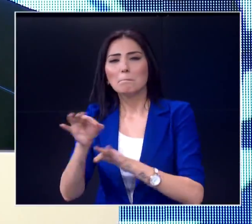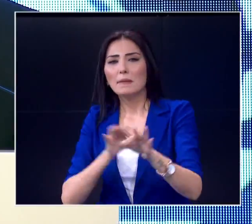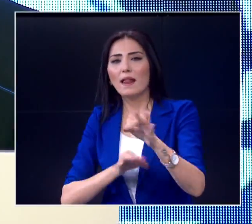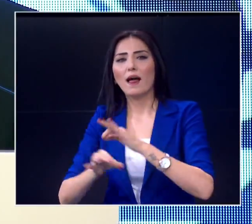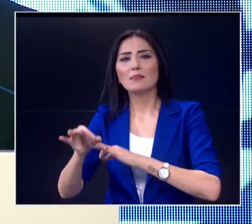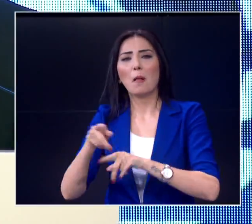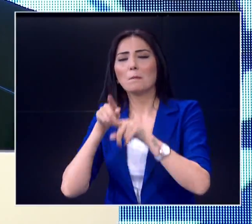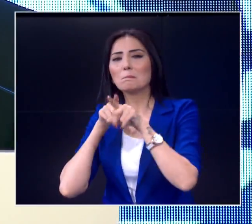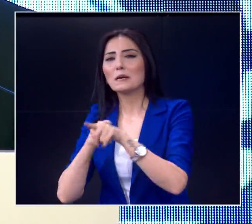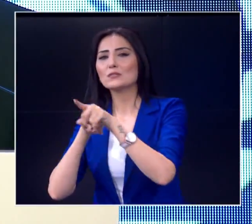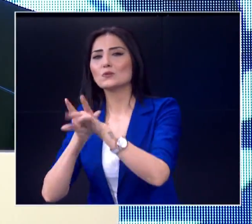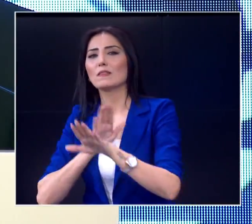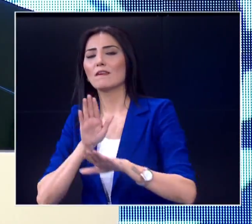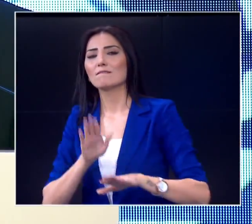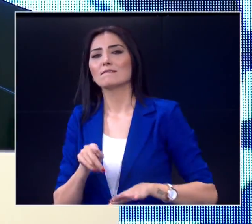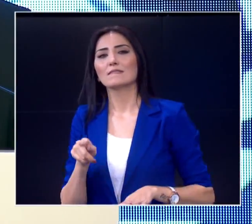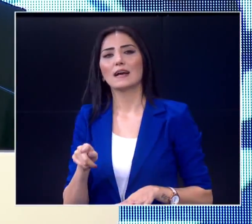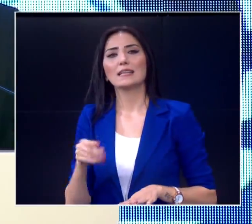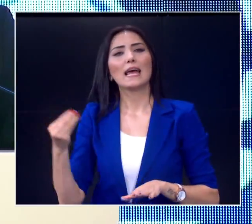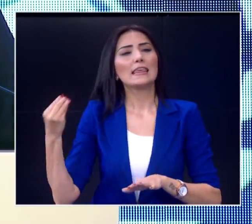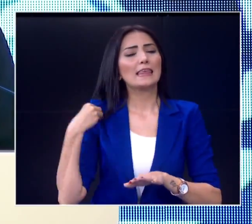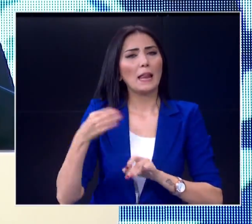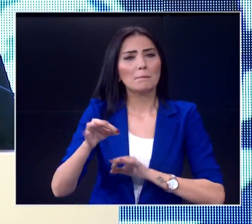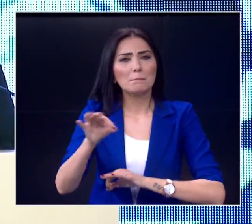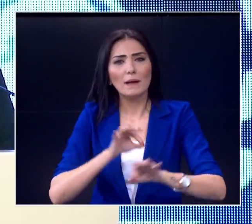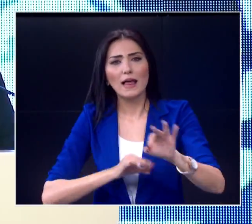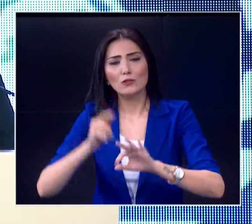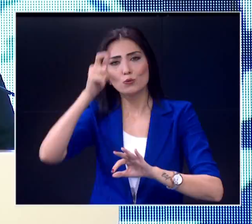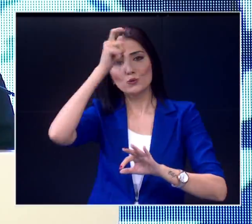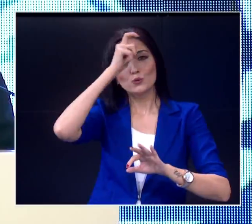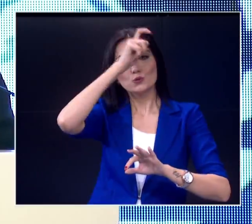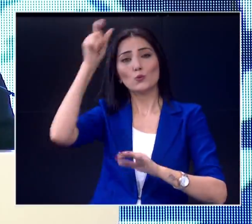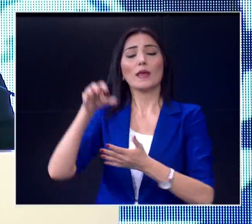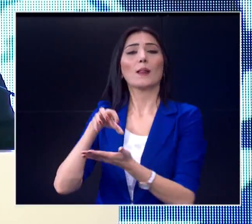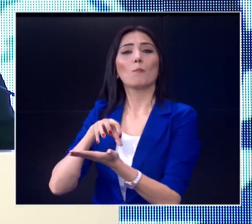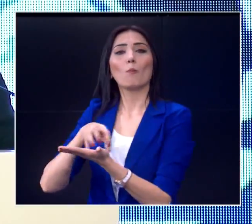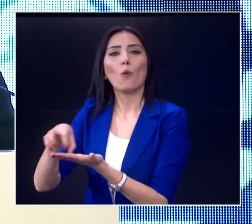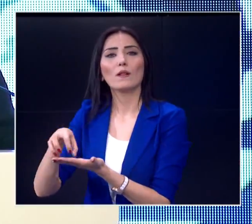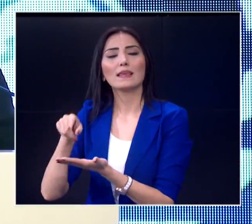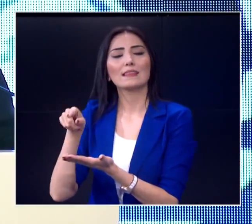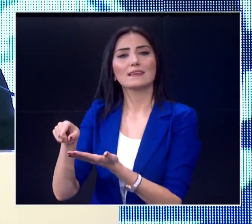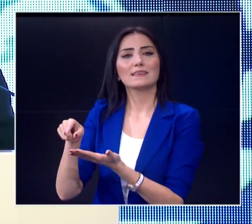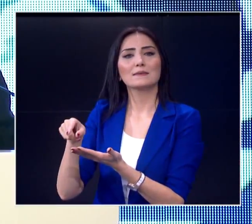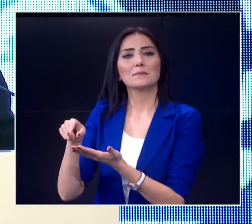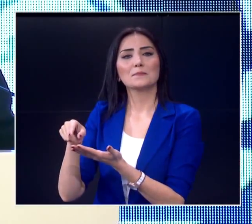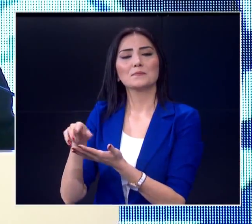planlamalar peşindeler. Yeni planlama Türkiye'nin bölgedeki